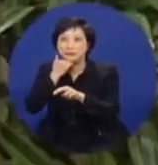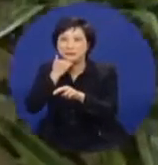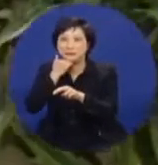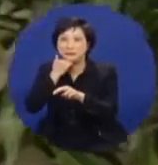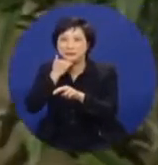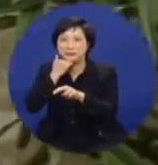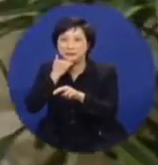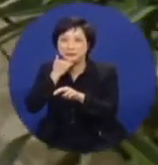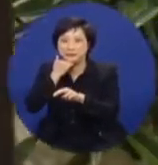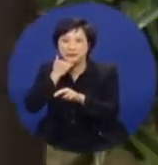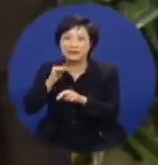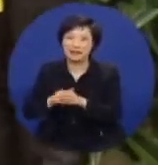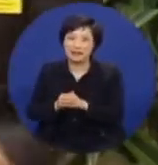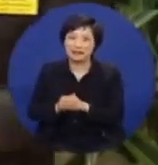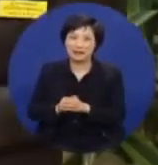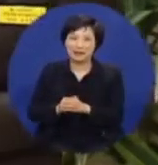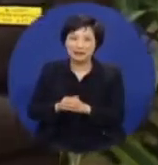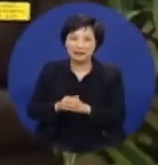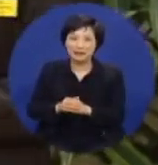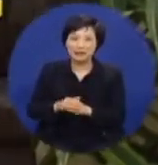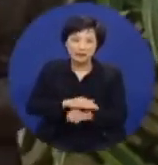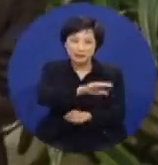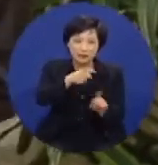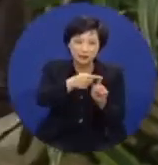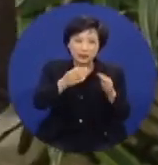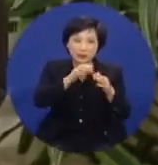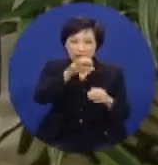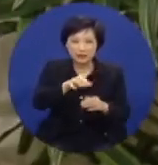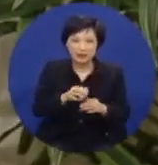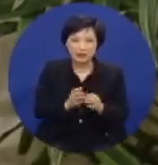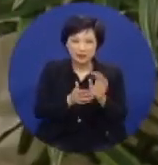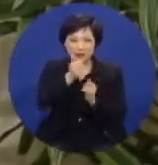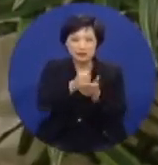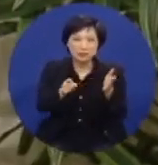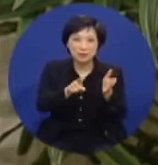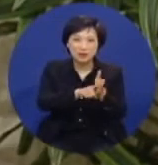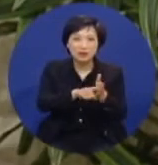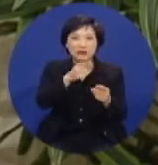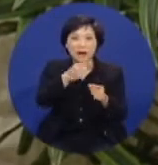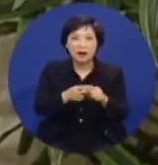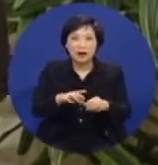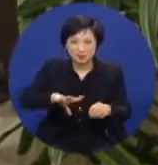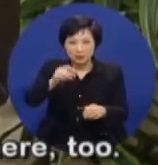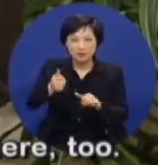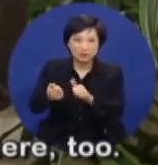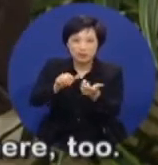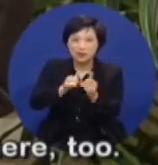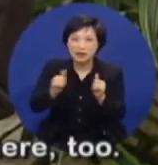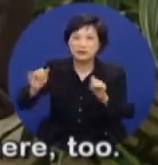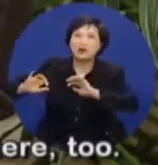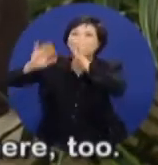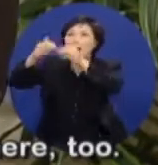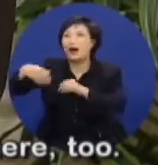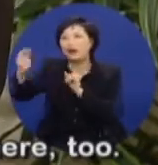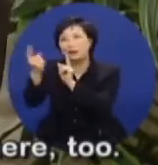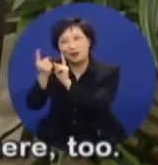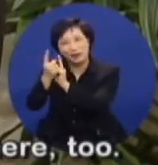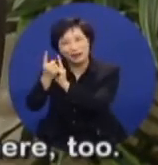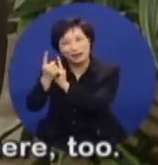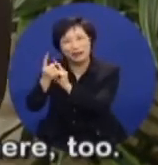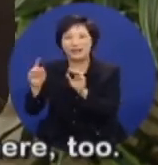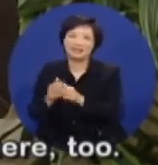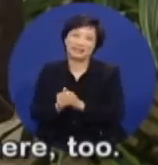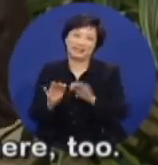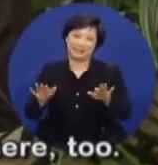우리 주에서 예수 믿고 먼저 주는 사람들 가서 만남으로 꼬시고 내 착 초급 3 내